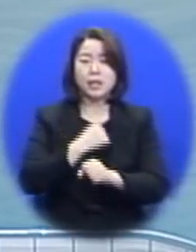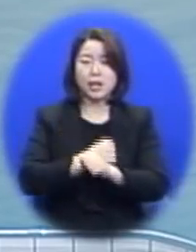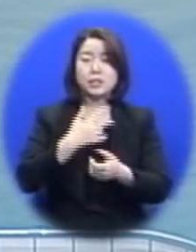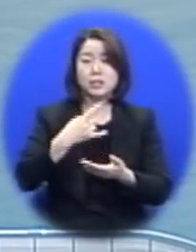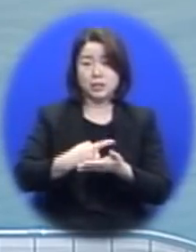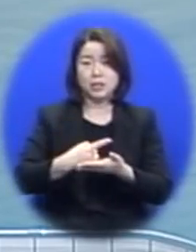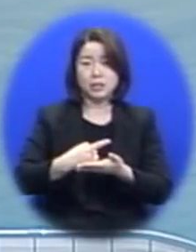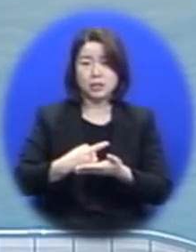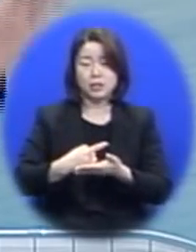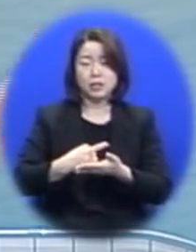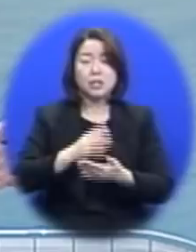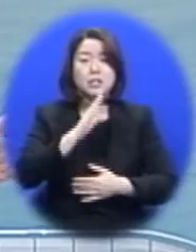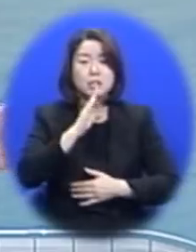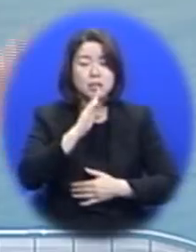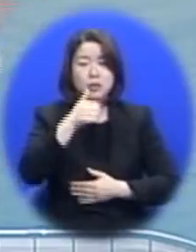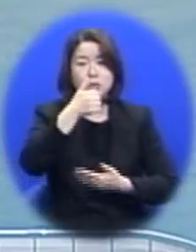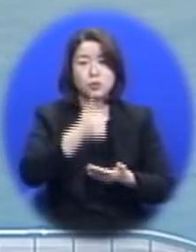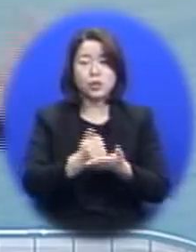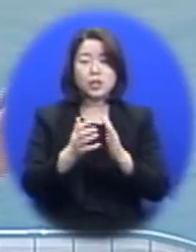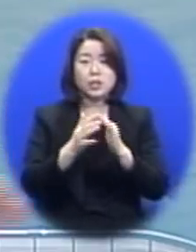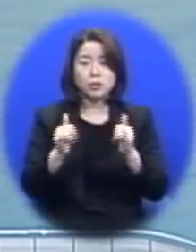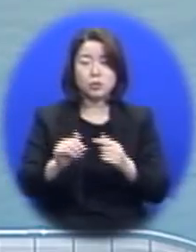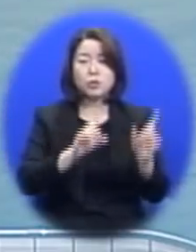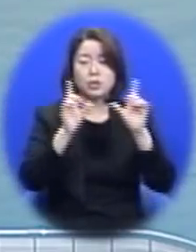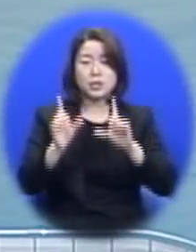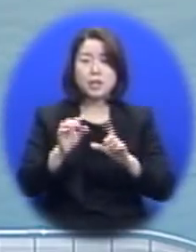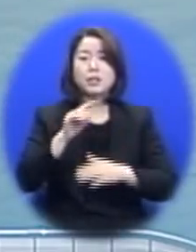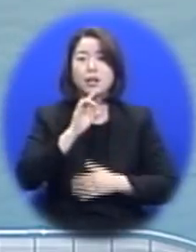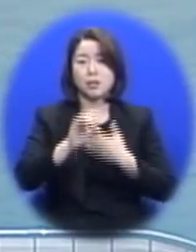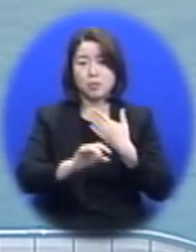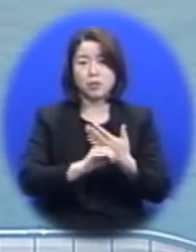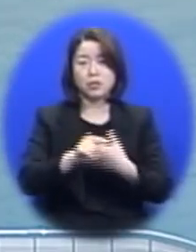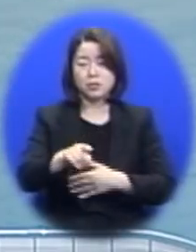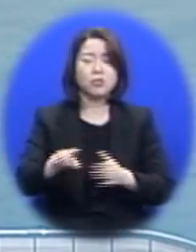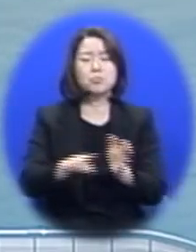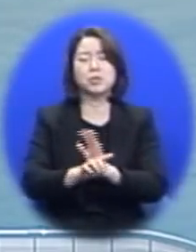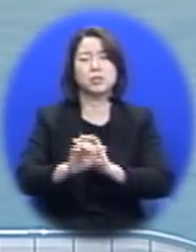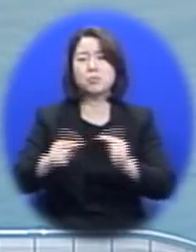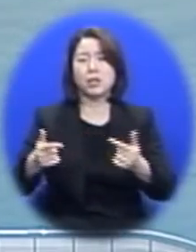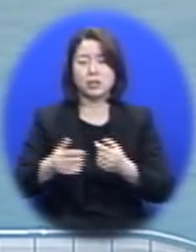죄인으로 산다는 것이 믿음 아니에요. 그걸 믿음이라고 하는 게 아닙니다.